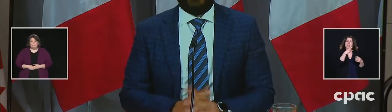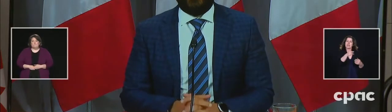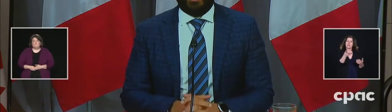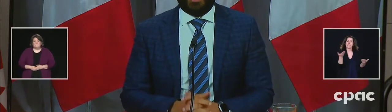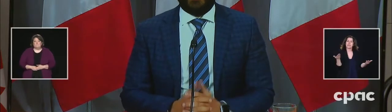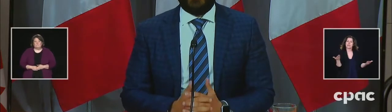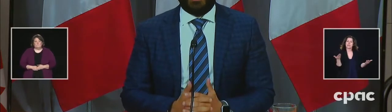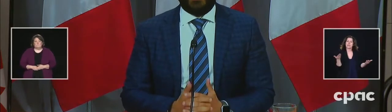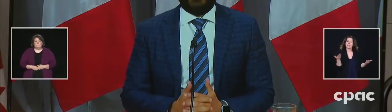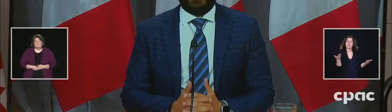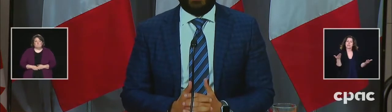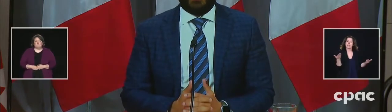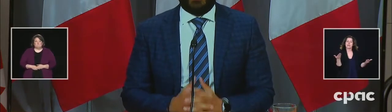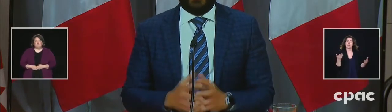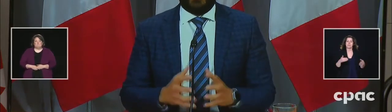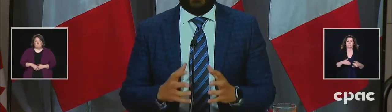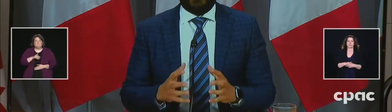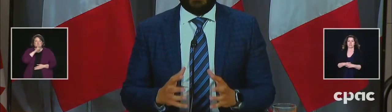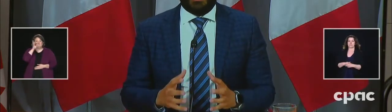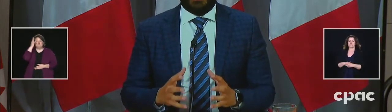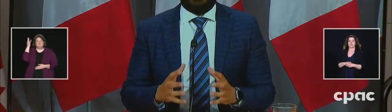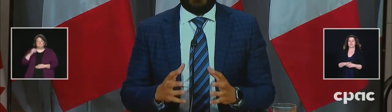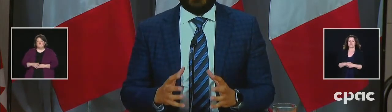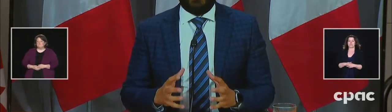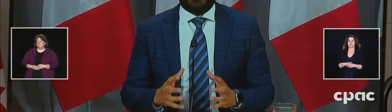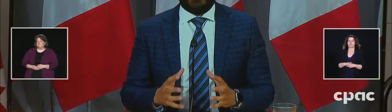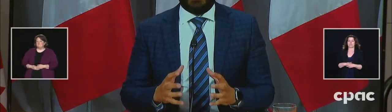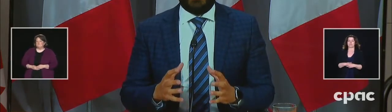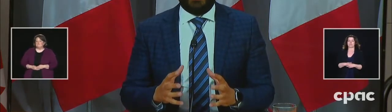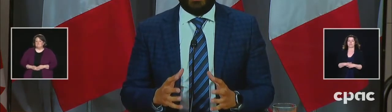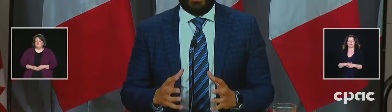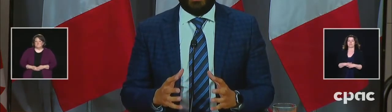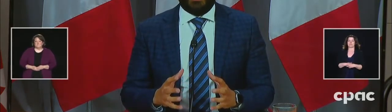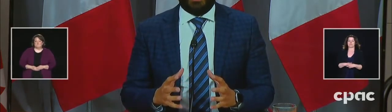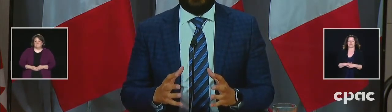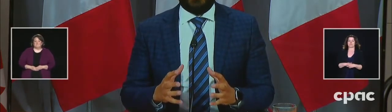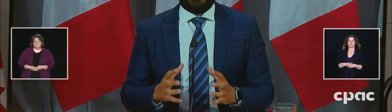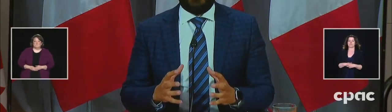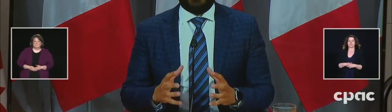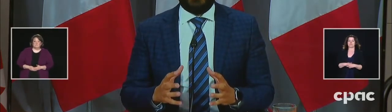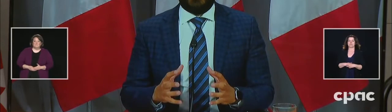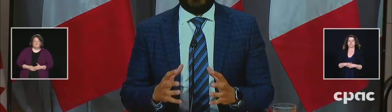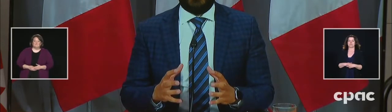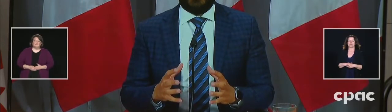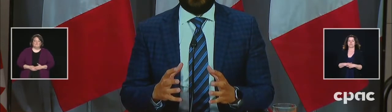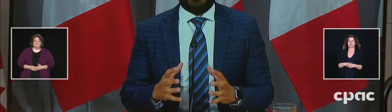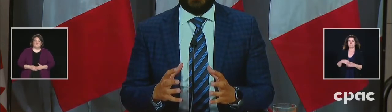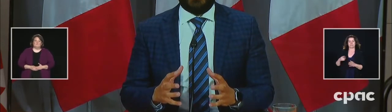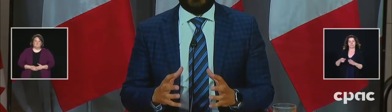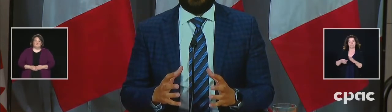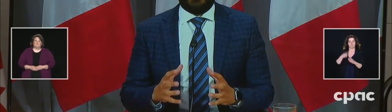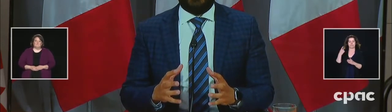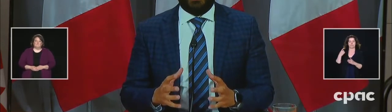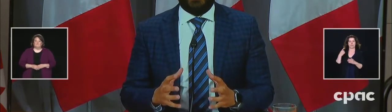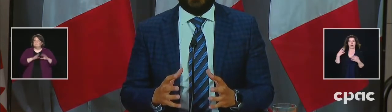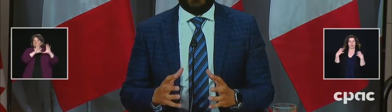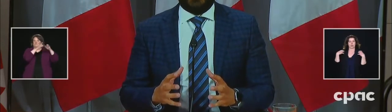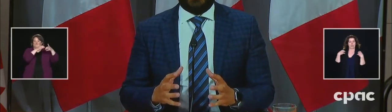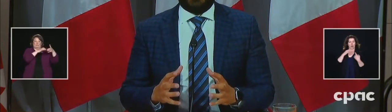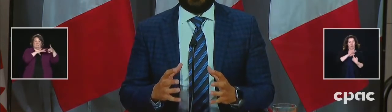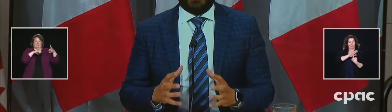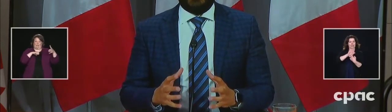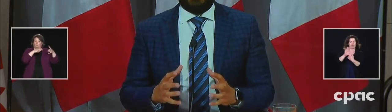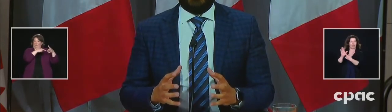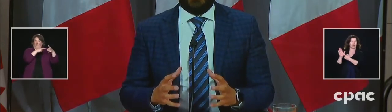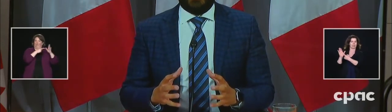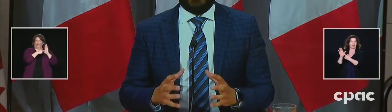Encore une fois, écoutez, le conseil représente l'industrie, représente le secteur privé. Et